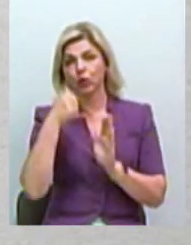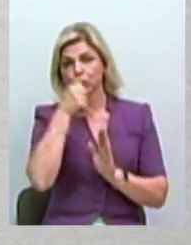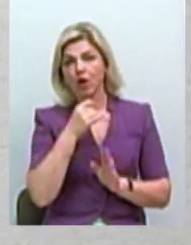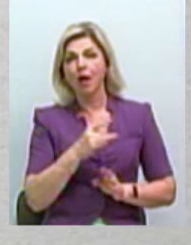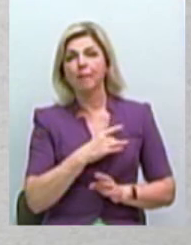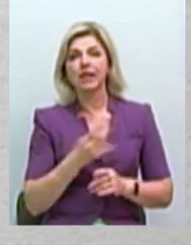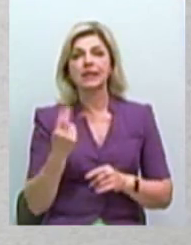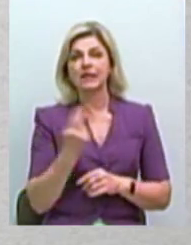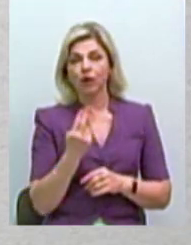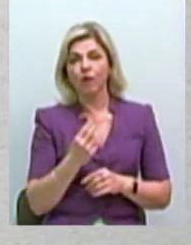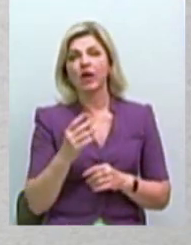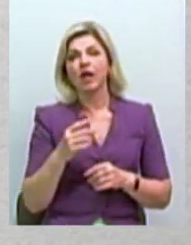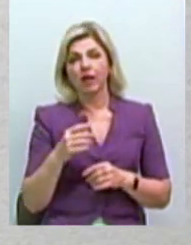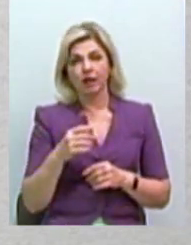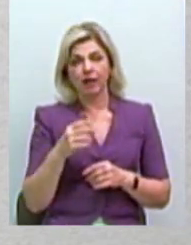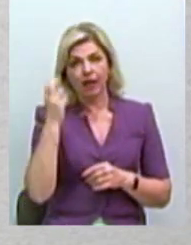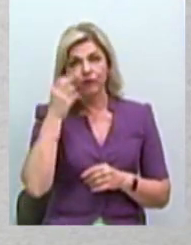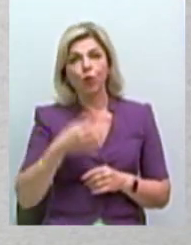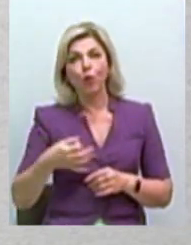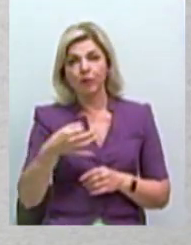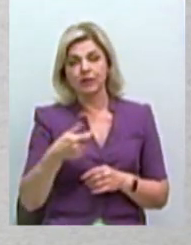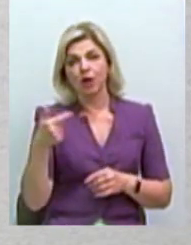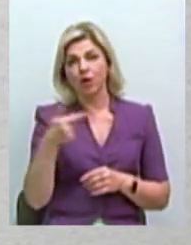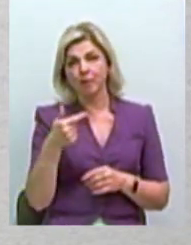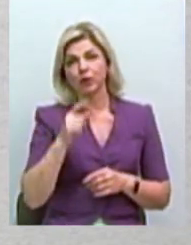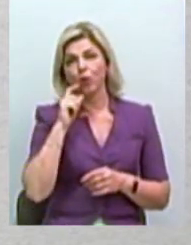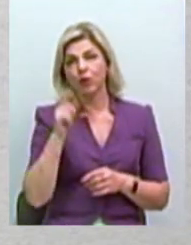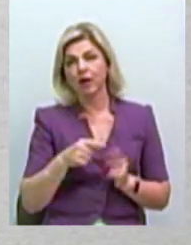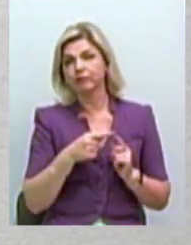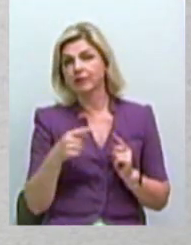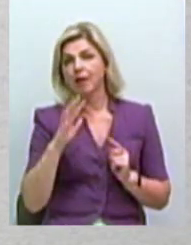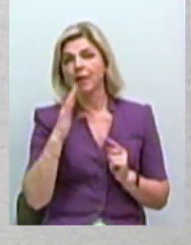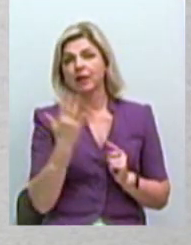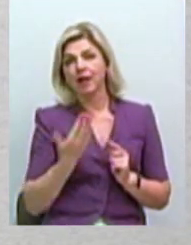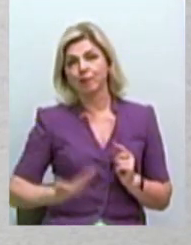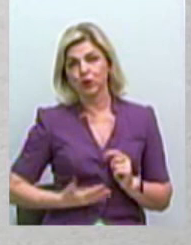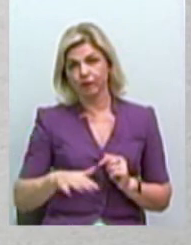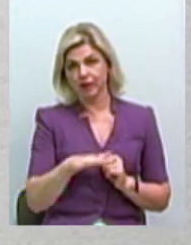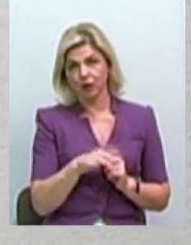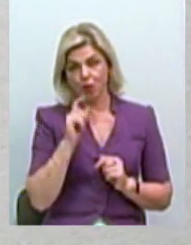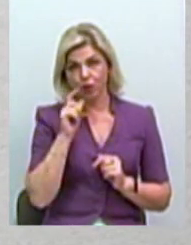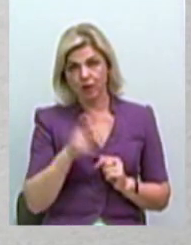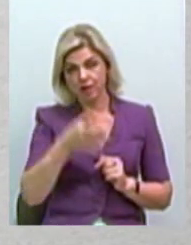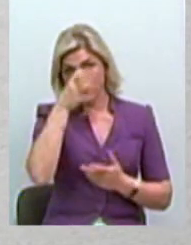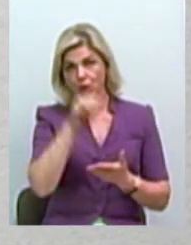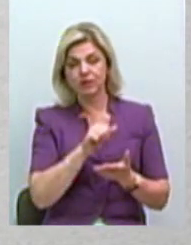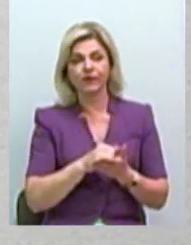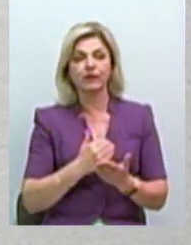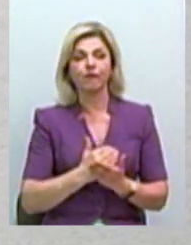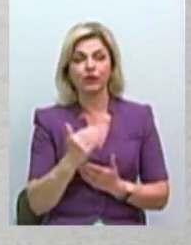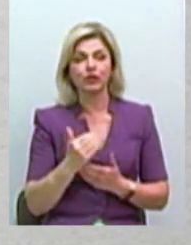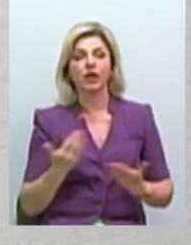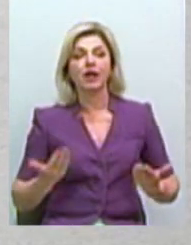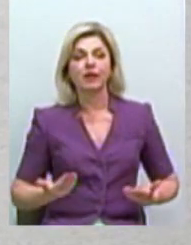району Київської області. Громадянин України. Протягом останніх 5 років проживає на території України. Освіта вища. Директор